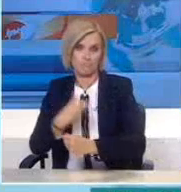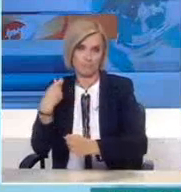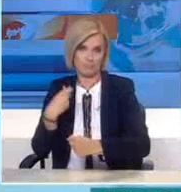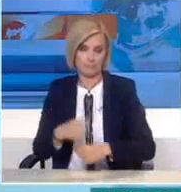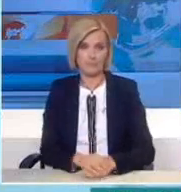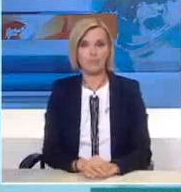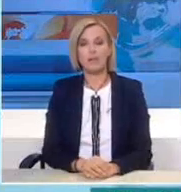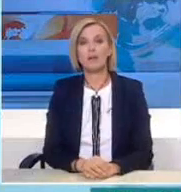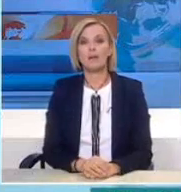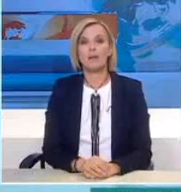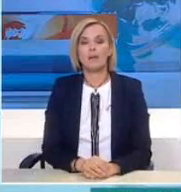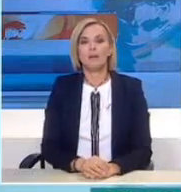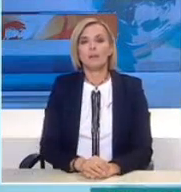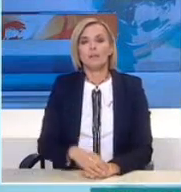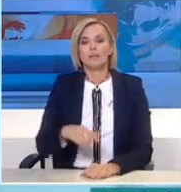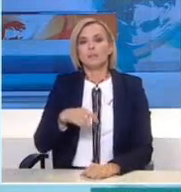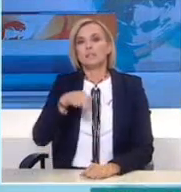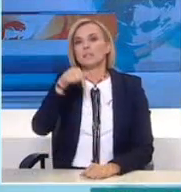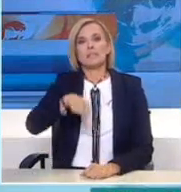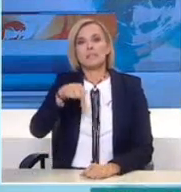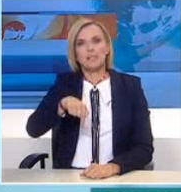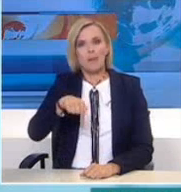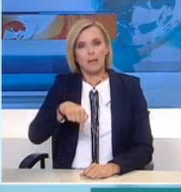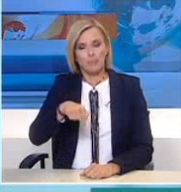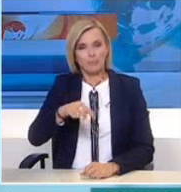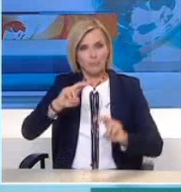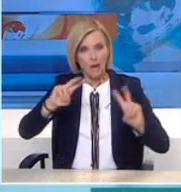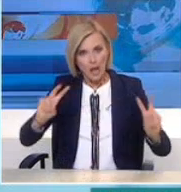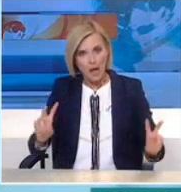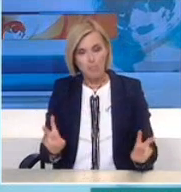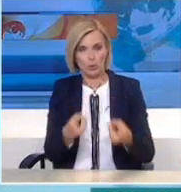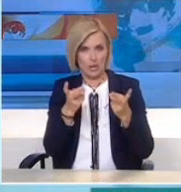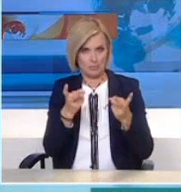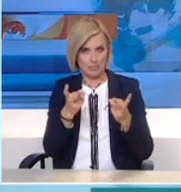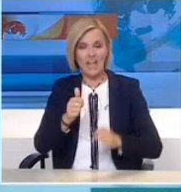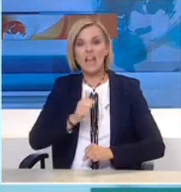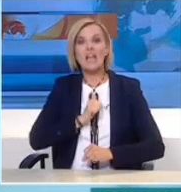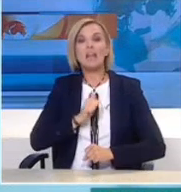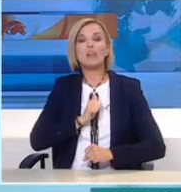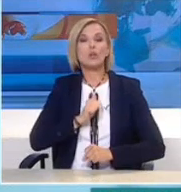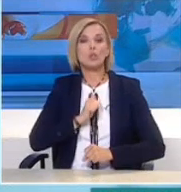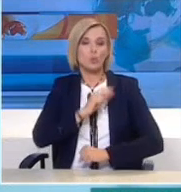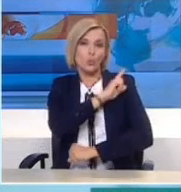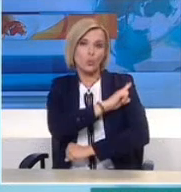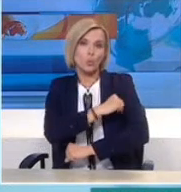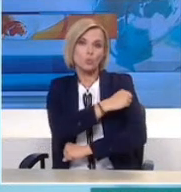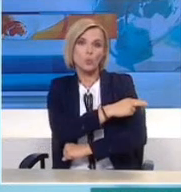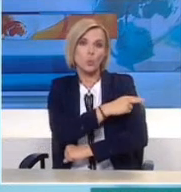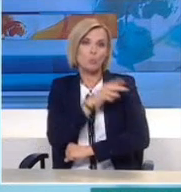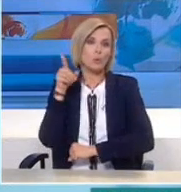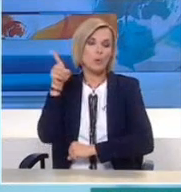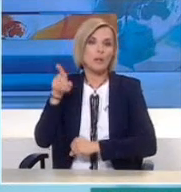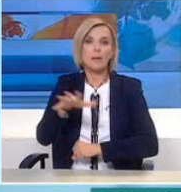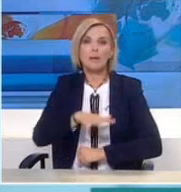Σχετικά με τη μονάδα υγείας με νεφροπαθείς, πρόκειται για μια σημαντική επιδημία σε δομή υγείας, όπου υπάρχει